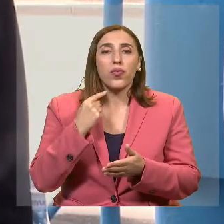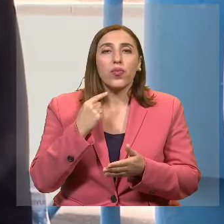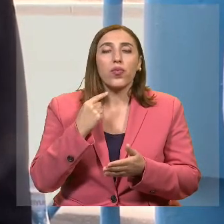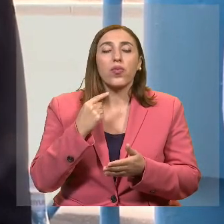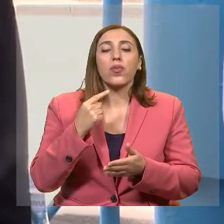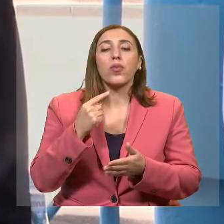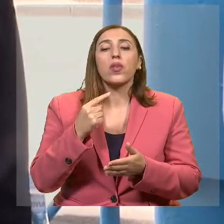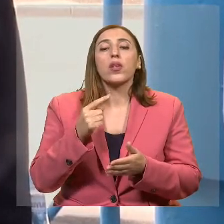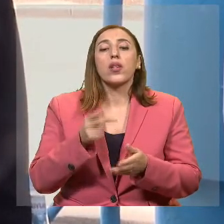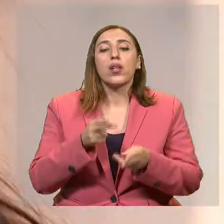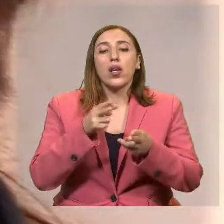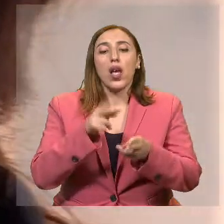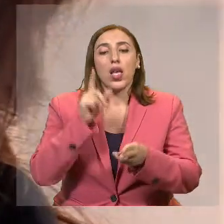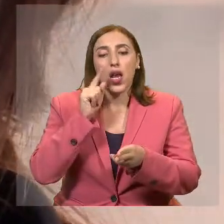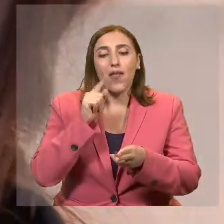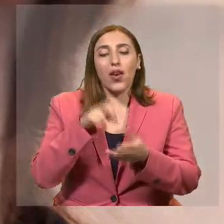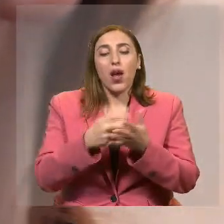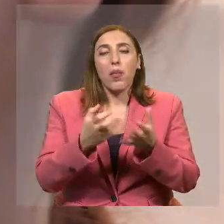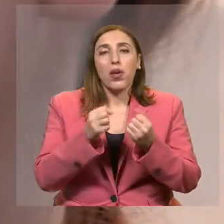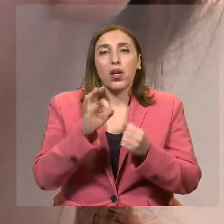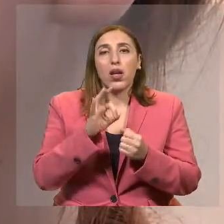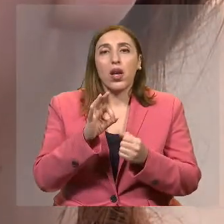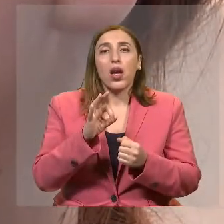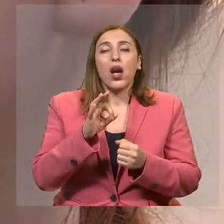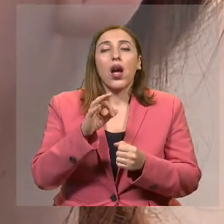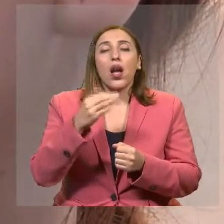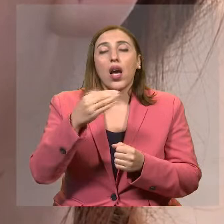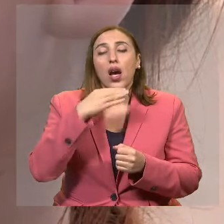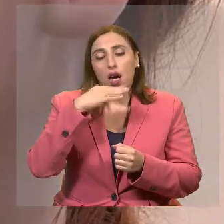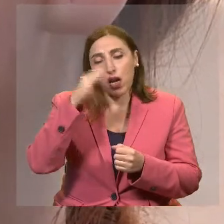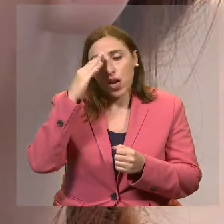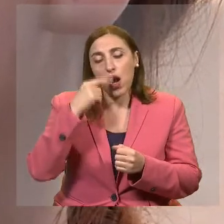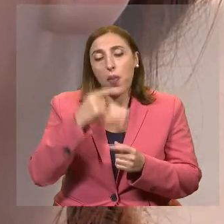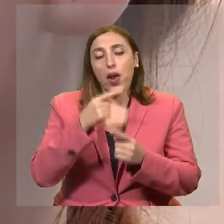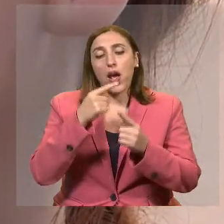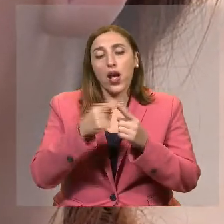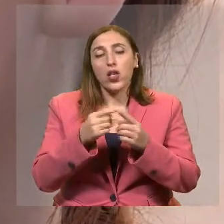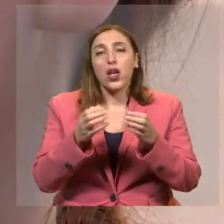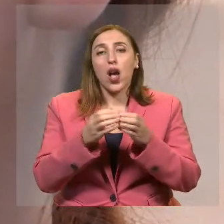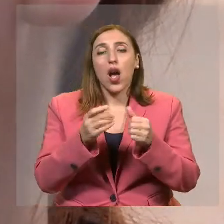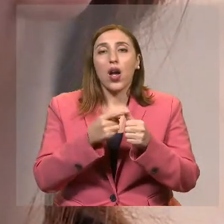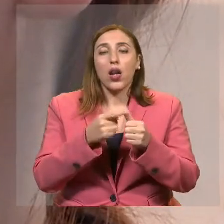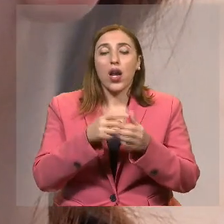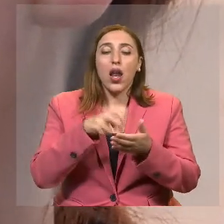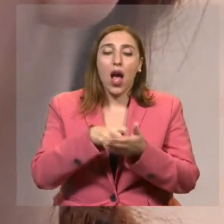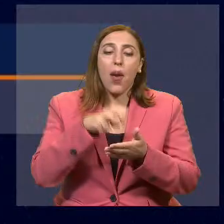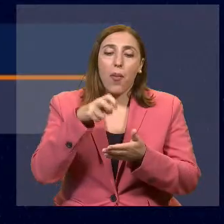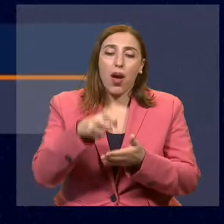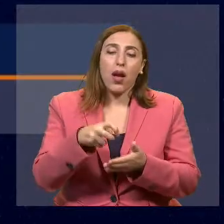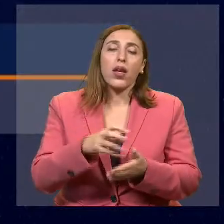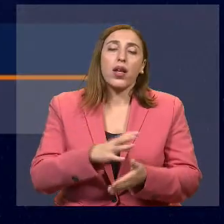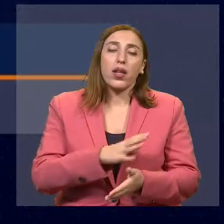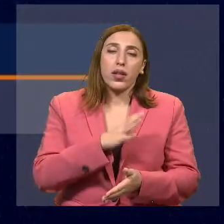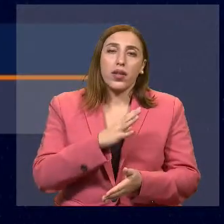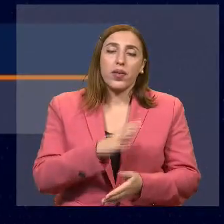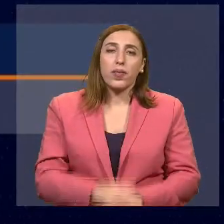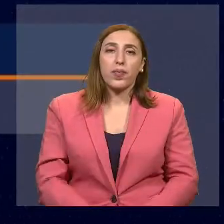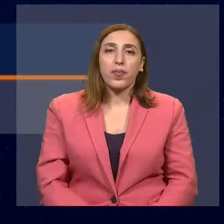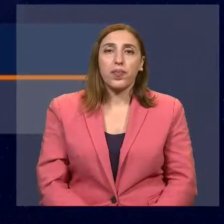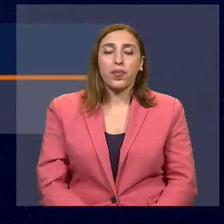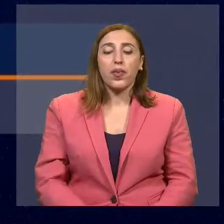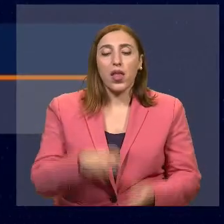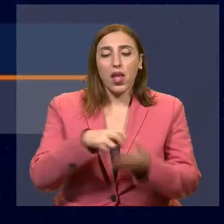այն։ Առաջին անգամը չէ, որ հայրը Կարմիր Խաչի միջազգային կոմիտեի միջնորդությամբ նամակ է ուղարկում ընտանիքին։ Նամակ գրել